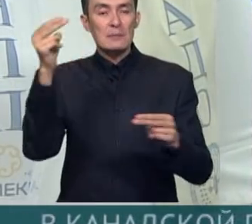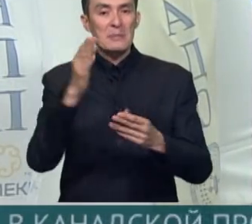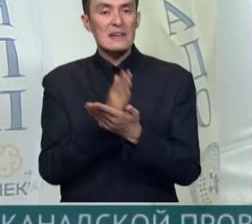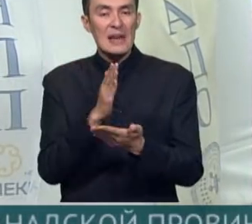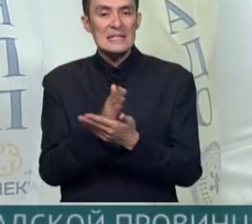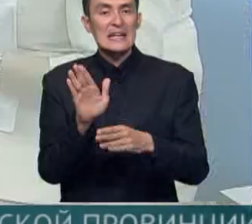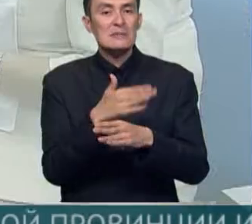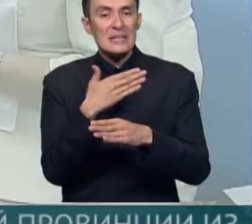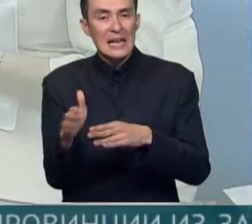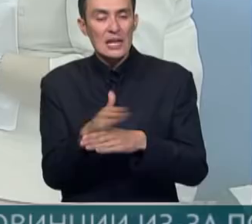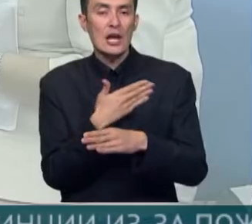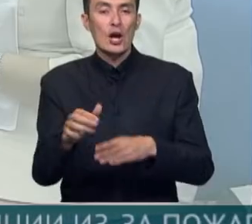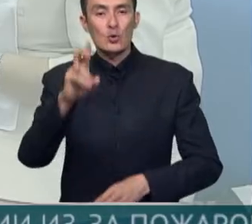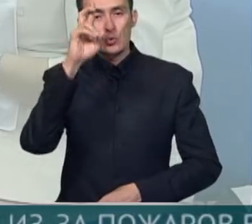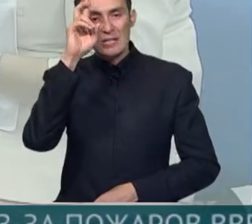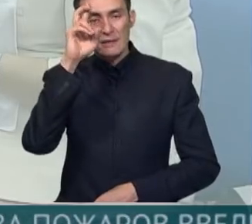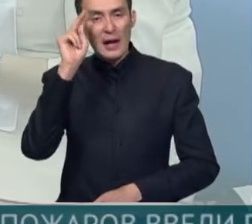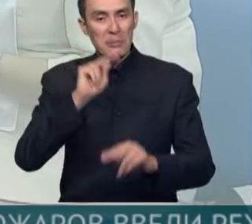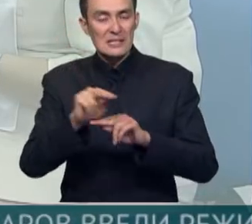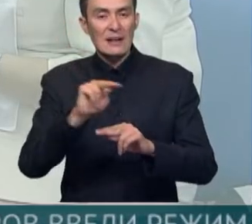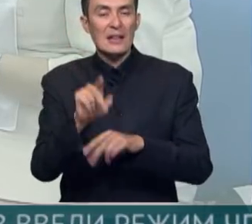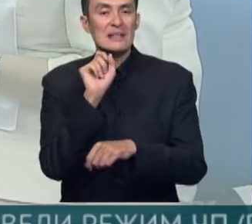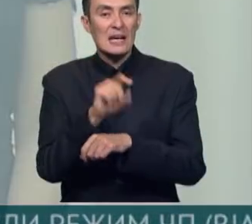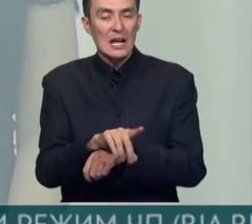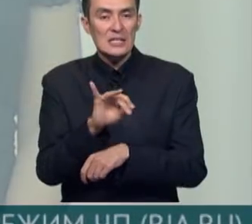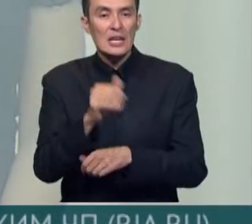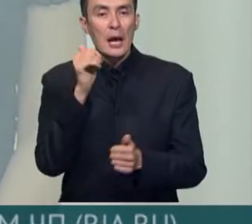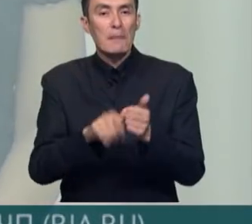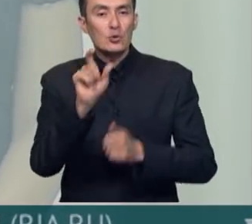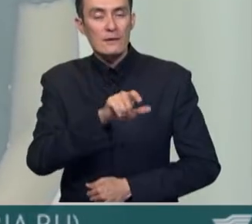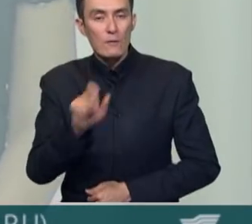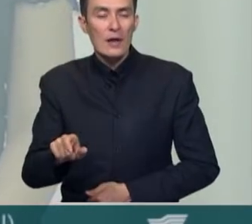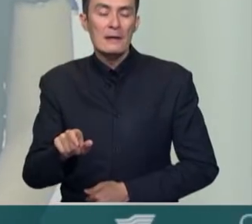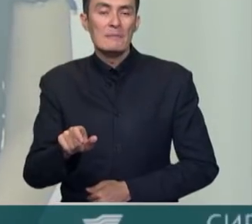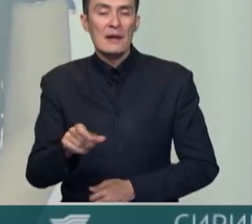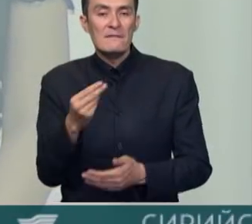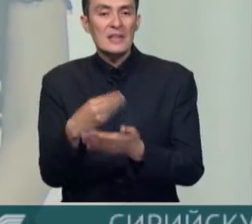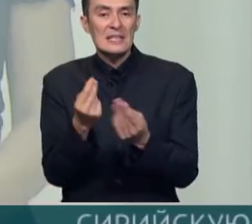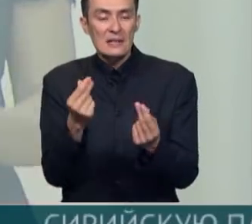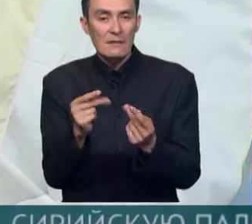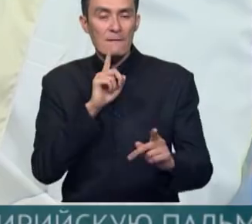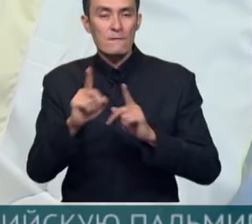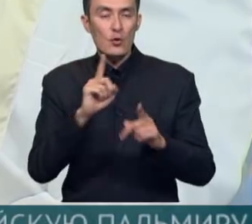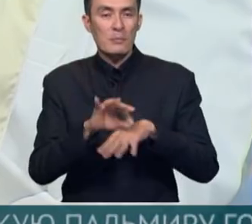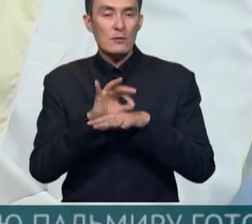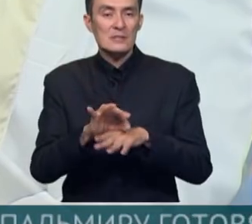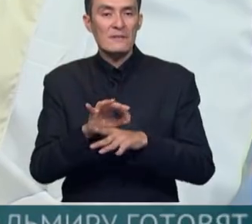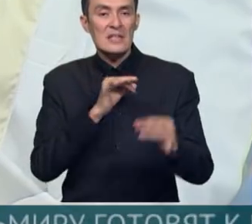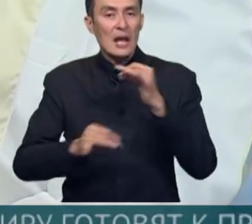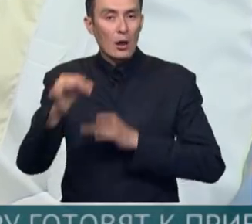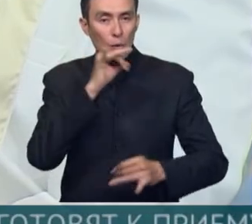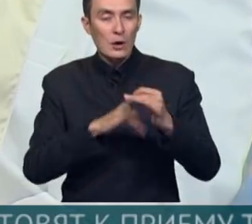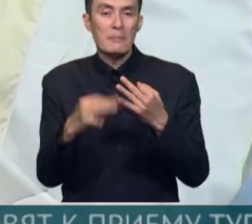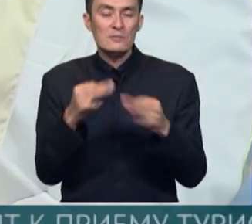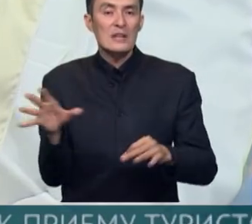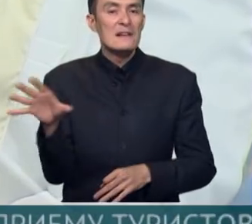являются распределение государственного образовательного заказа и подушевое финансирование. Форум пройдет в формате диалога, что